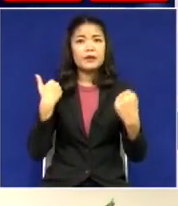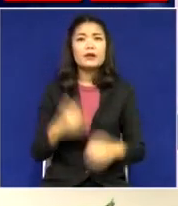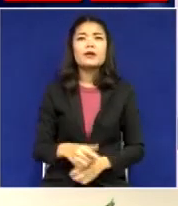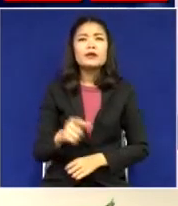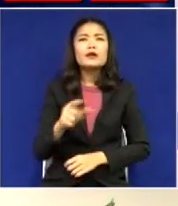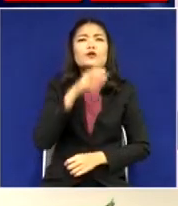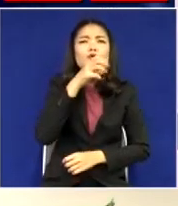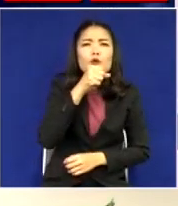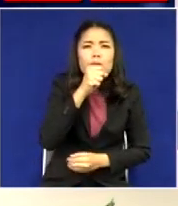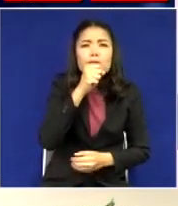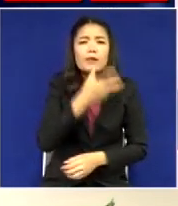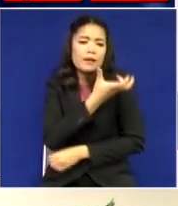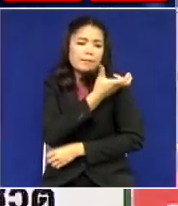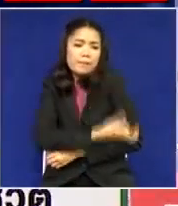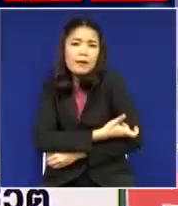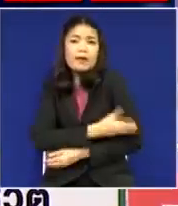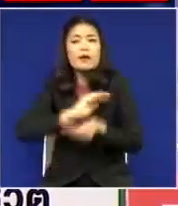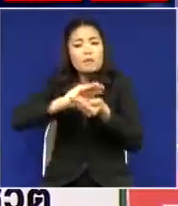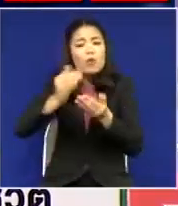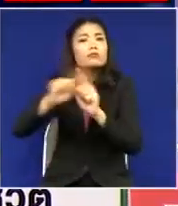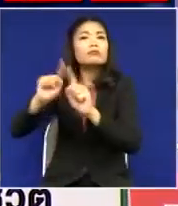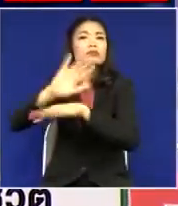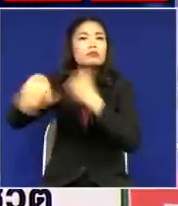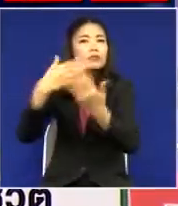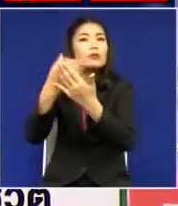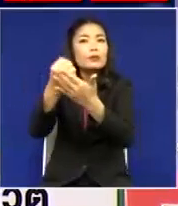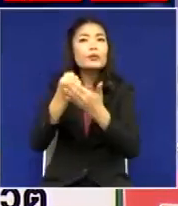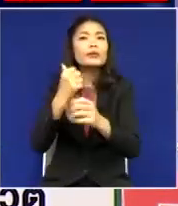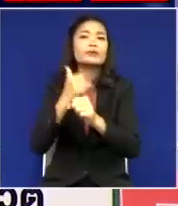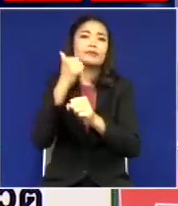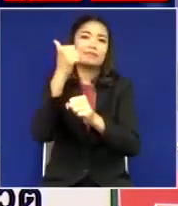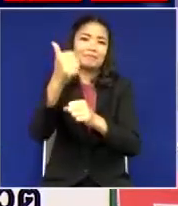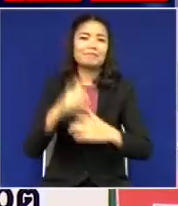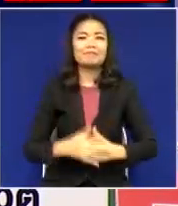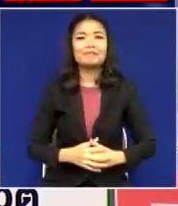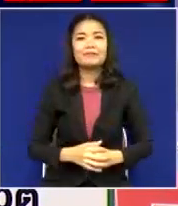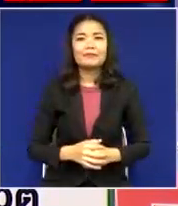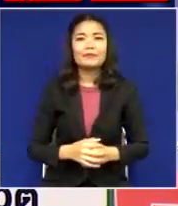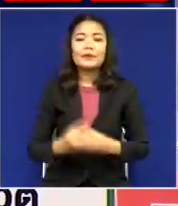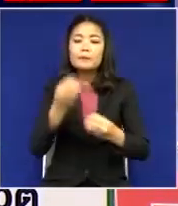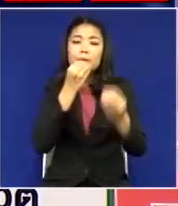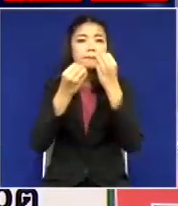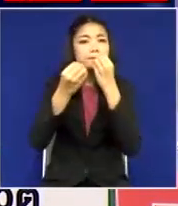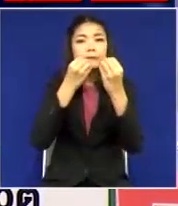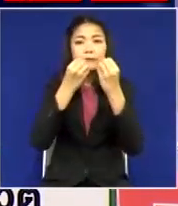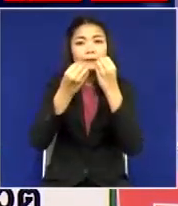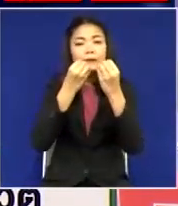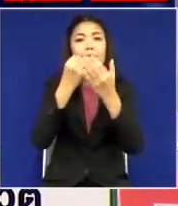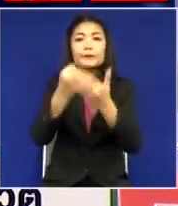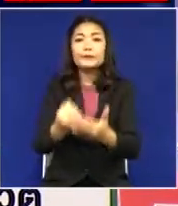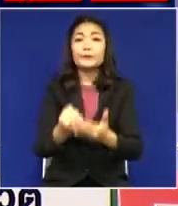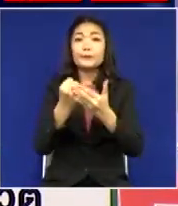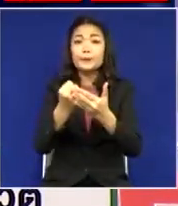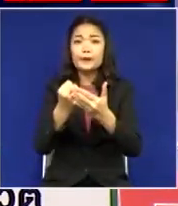เป็นแอปเปิ้ลเป็นมะม่วงอะไรต่างๆนะครับเราก็สามารถนำมาใช้ในการบริโภคนะครับแล้วก็สามารถหา